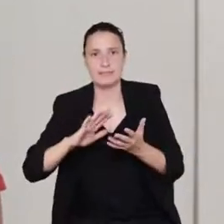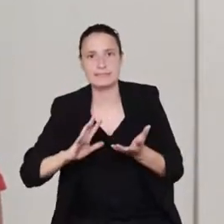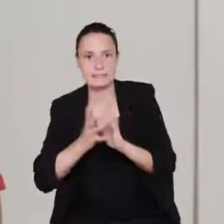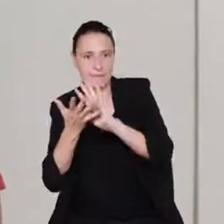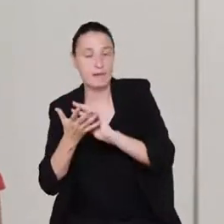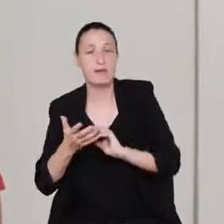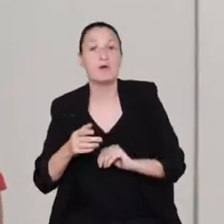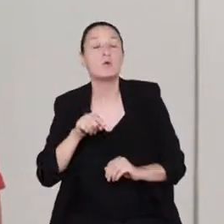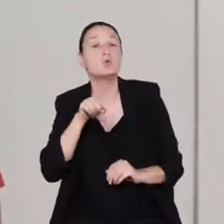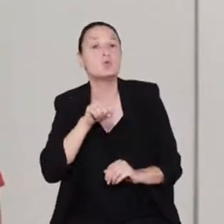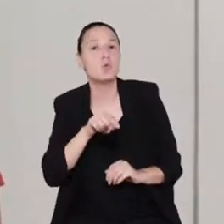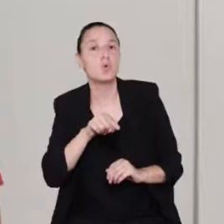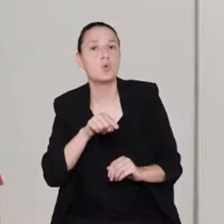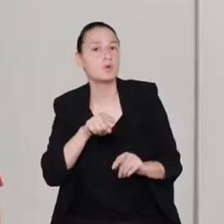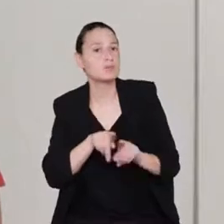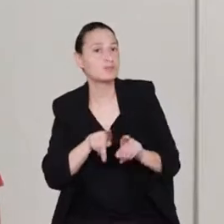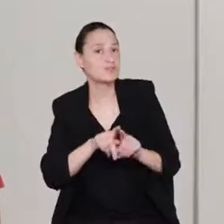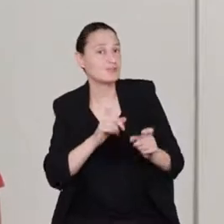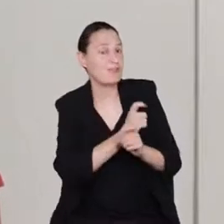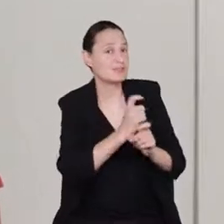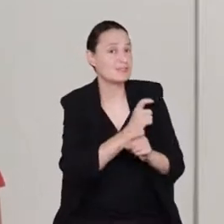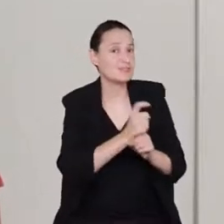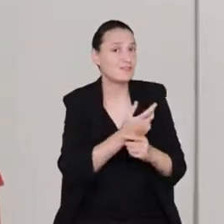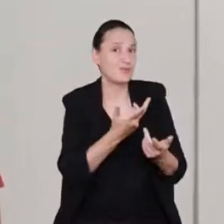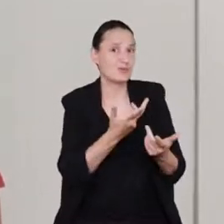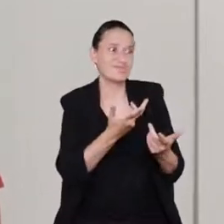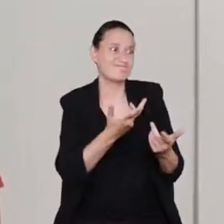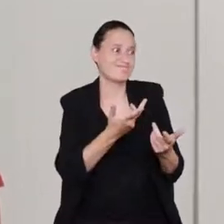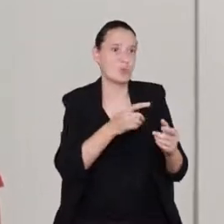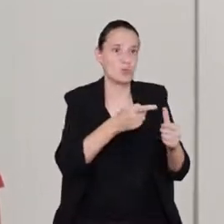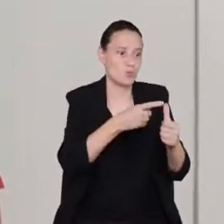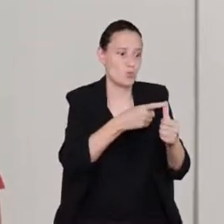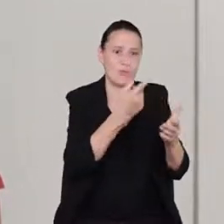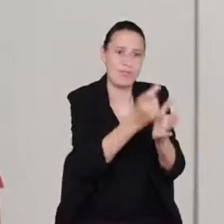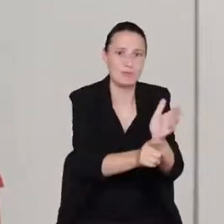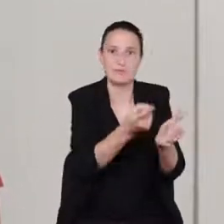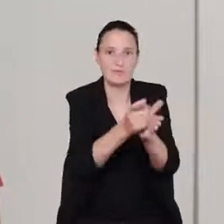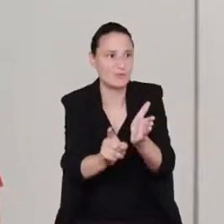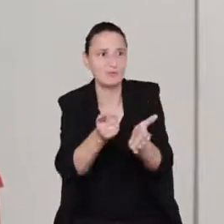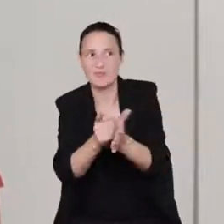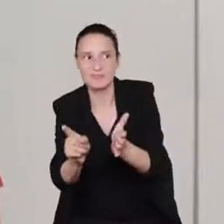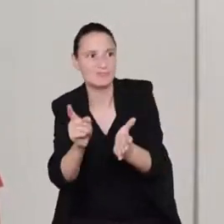A równocześnie to państwo pod kluczowymi względami zawodziło.